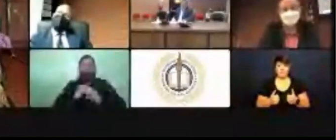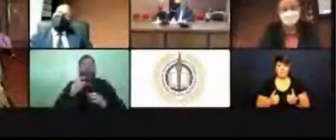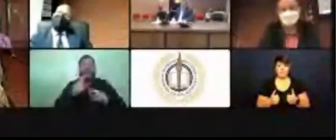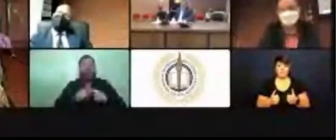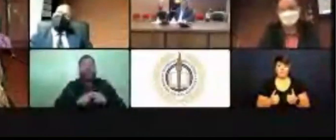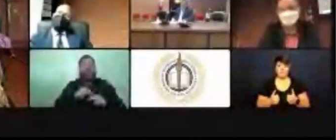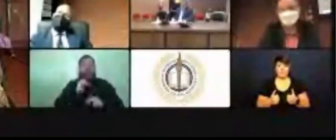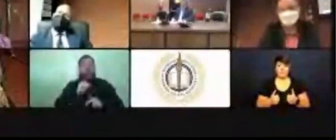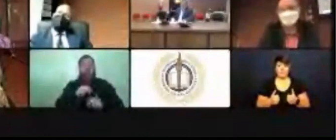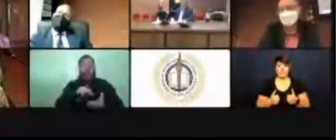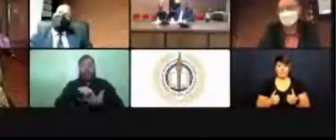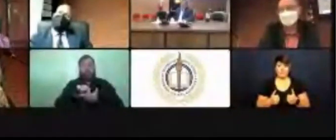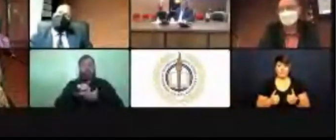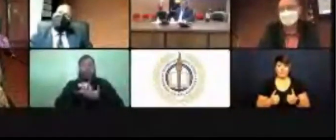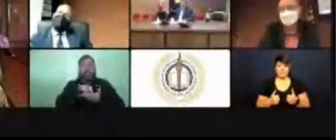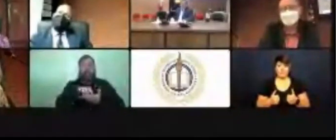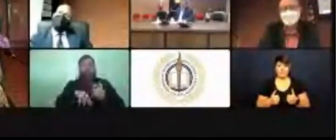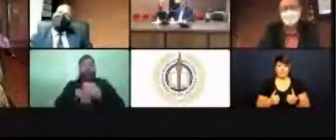Tungependa watu